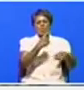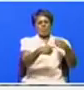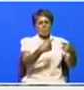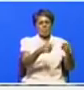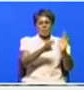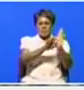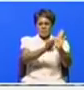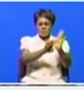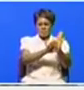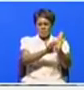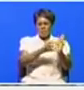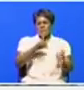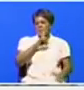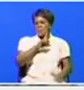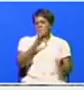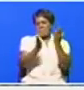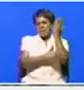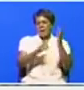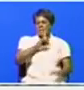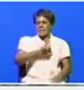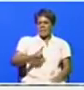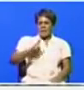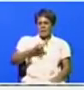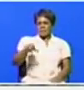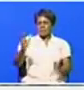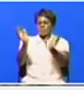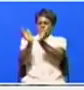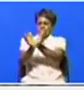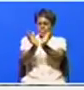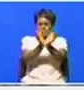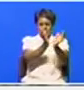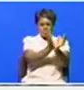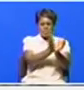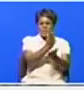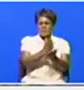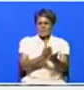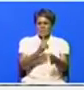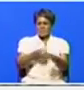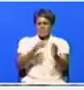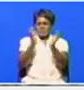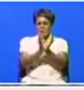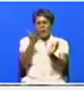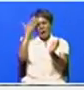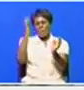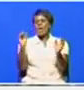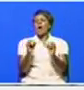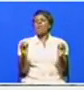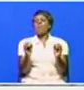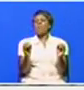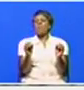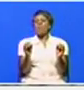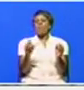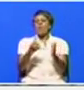Tundu Lissu, bahati mbaya sana yeye amekuwa anakamatwa. Sasa wengine mnasikia tu amekamatwa, haijulikani kakamatwa na nani, baadaye